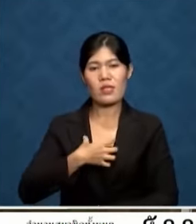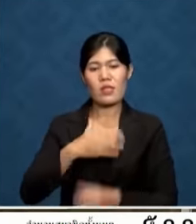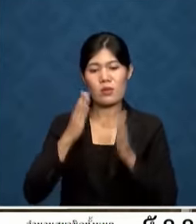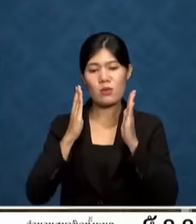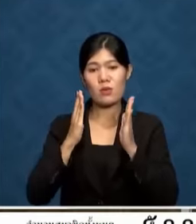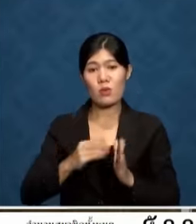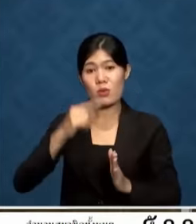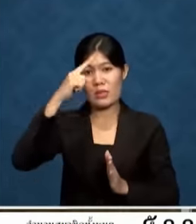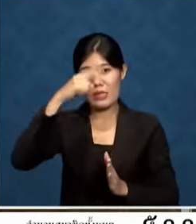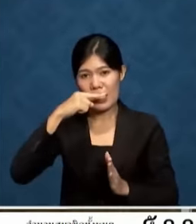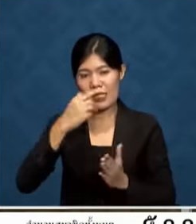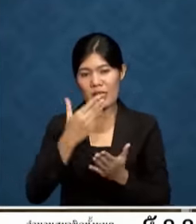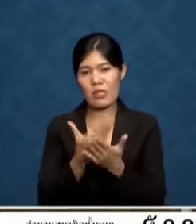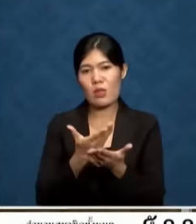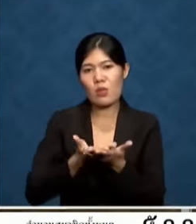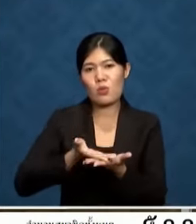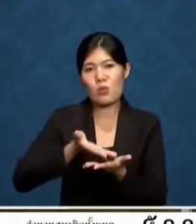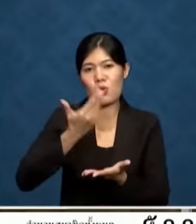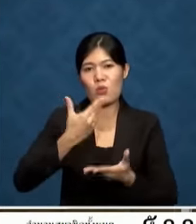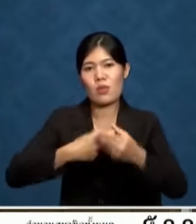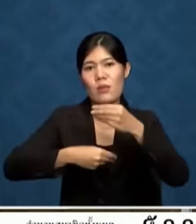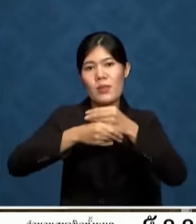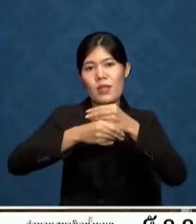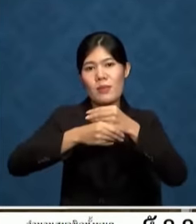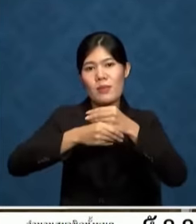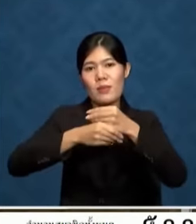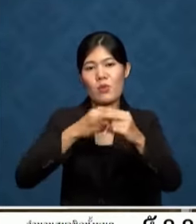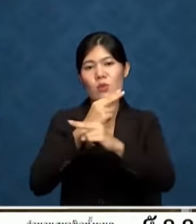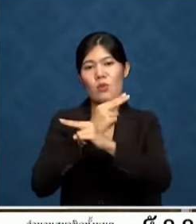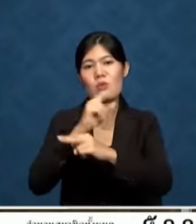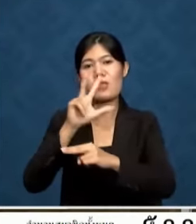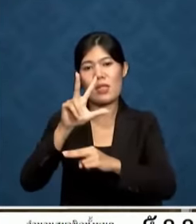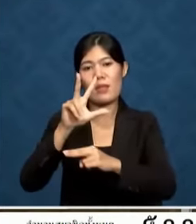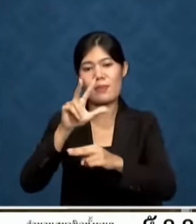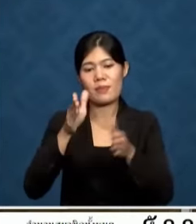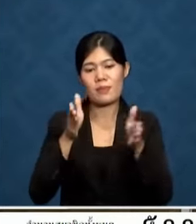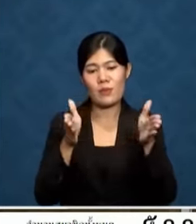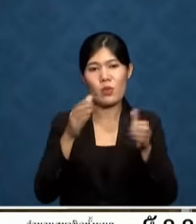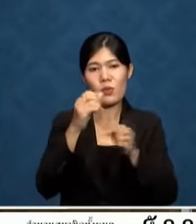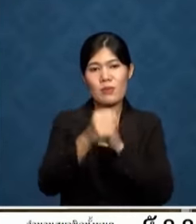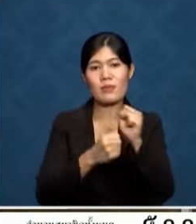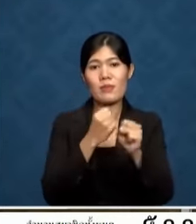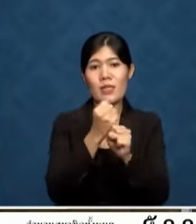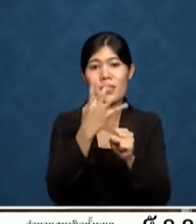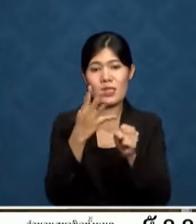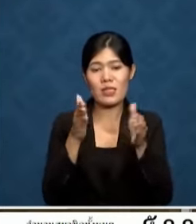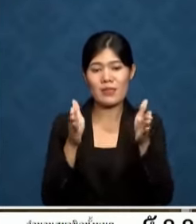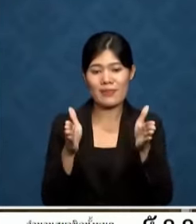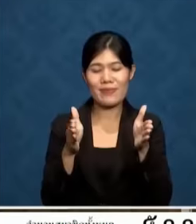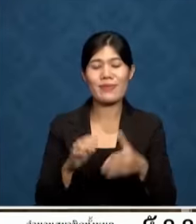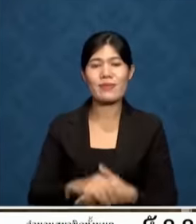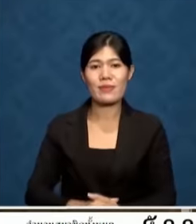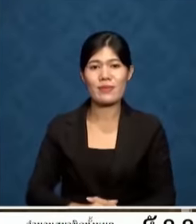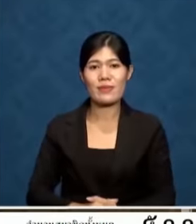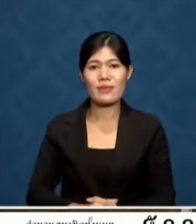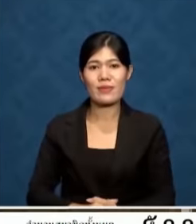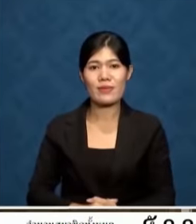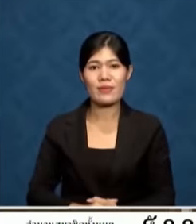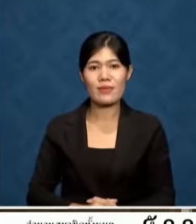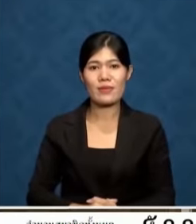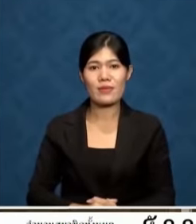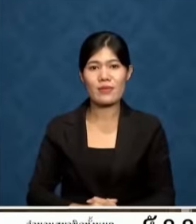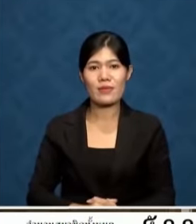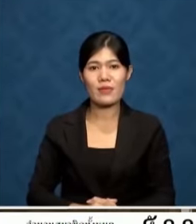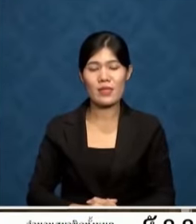3เท่าใน 4ปีท่านประธานคงจำได้จะทำได้ไม่ได้อยู่ที่ 3ปัจจัยหลักครับ 1ราย